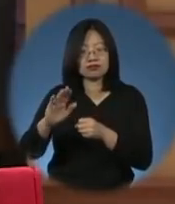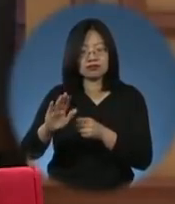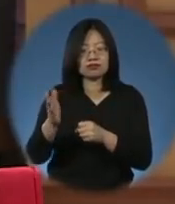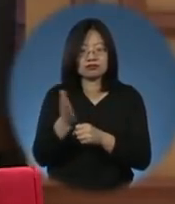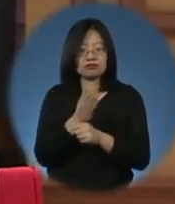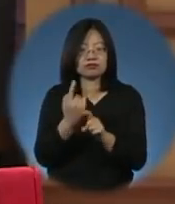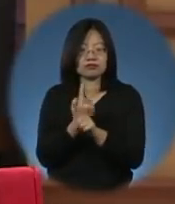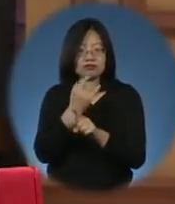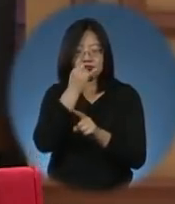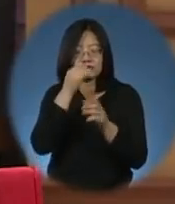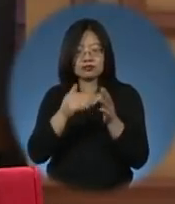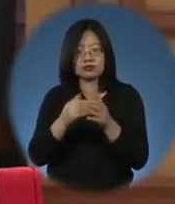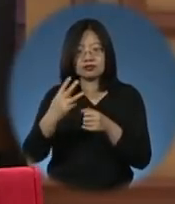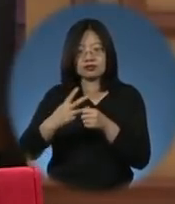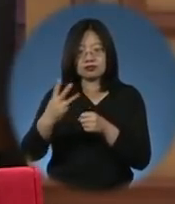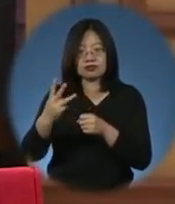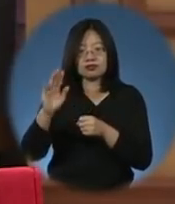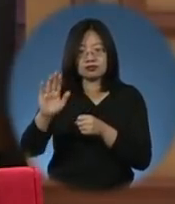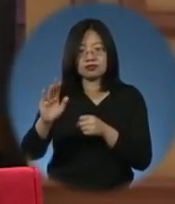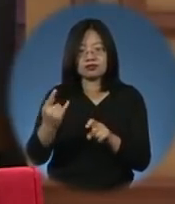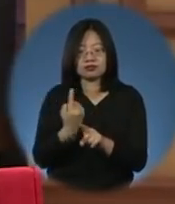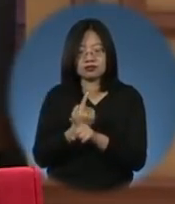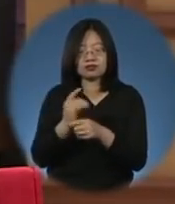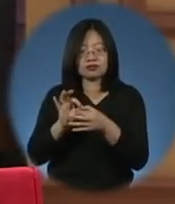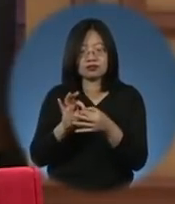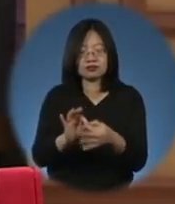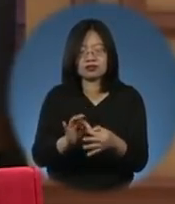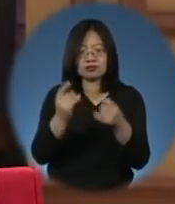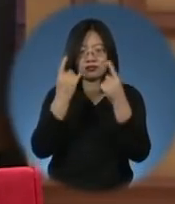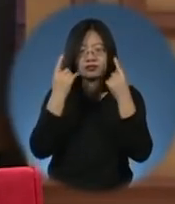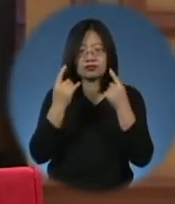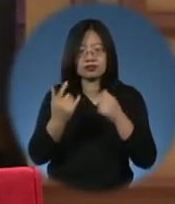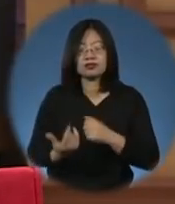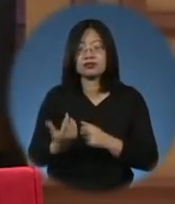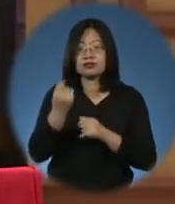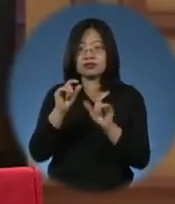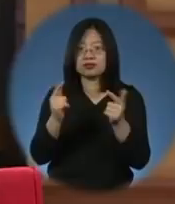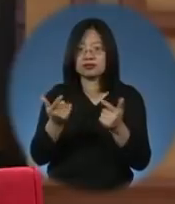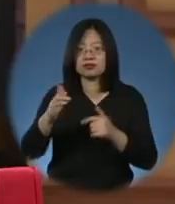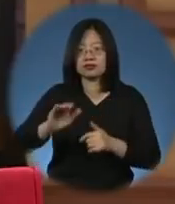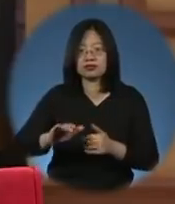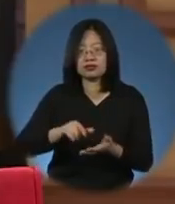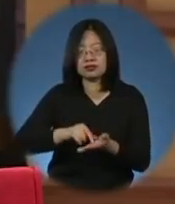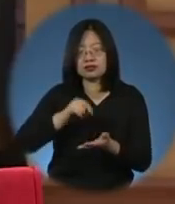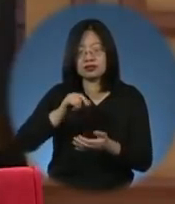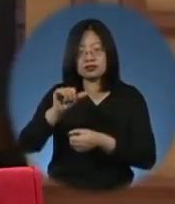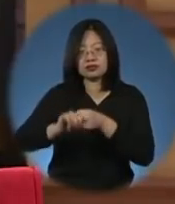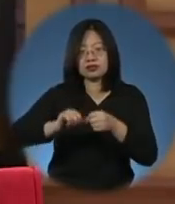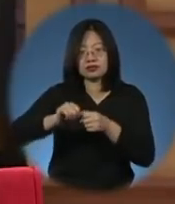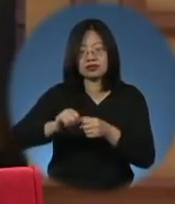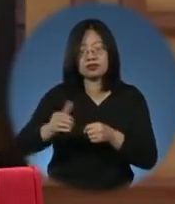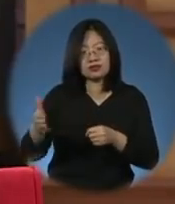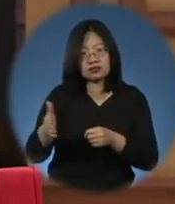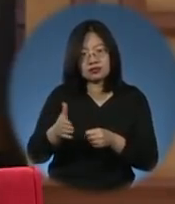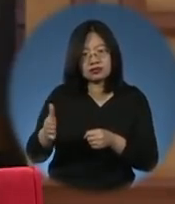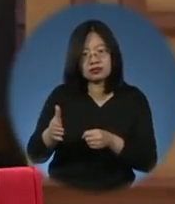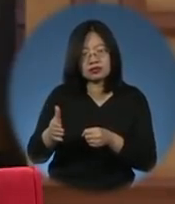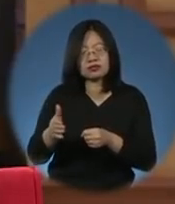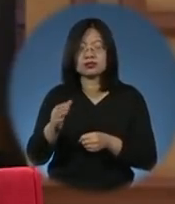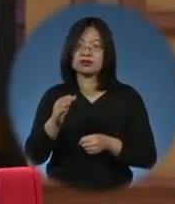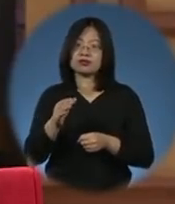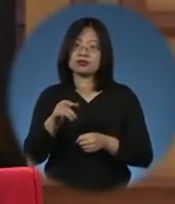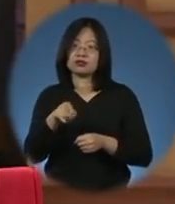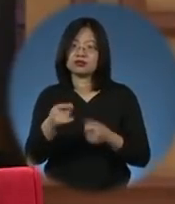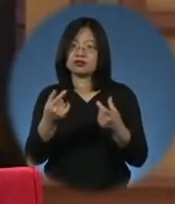그게 바뀝니다. 예. 그 3년 뒤부터 그렇게 바뀌어 나가면 대학들이 바로는 아니지만 한 5년 내에